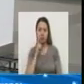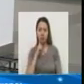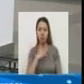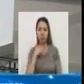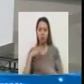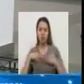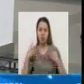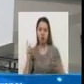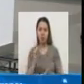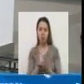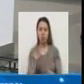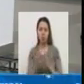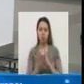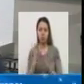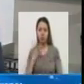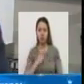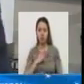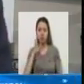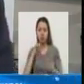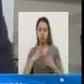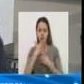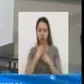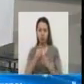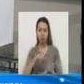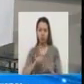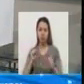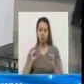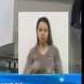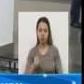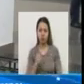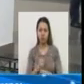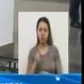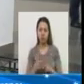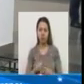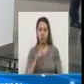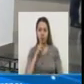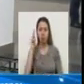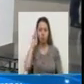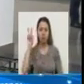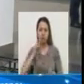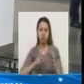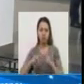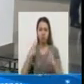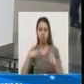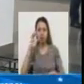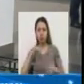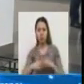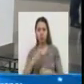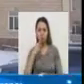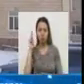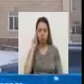үлкен міндеттер тұр. Бірінші кезекте олар біздің қоғамға өз үлесін қоса білуі тиіс. Бұл ретте жастардың білімізденуі, шет тілдерін меңгеру